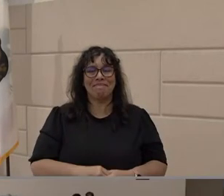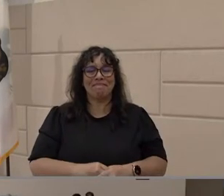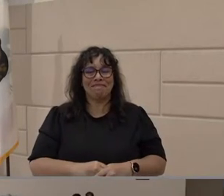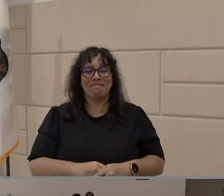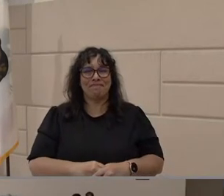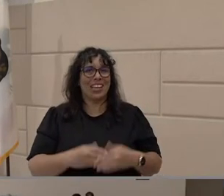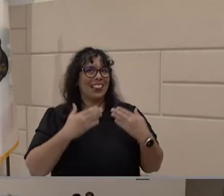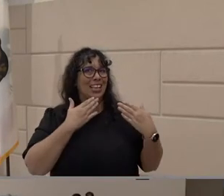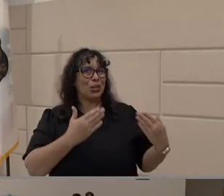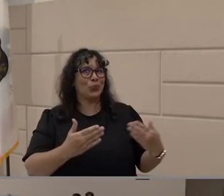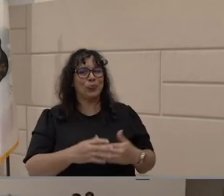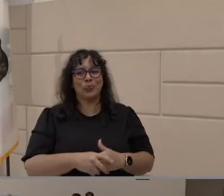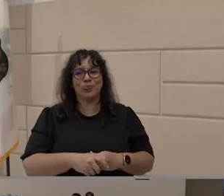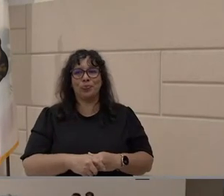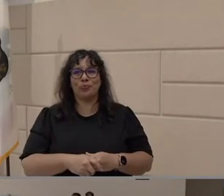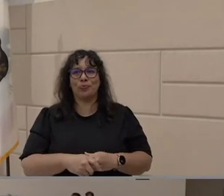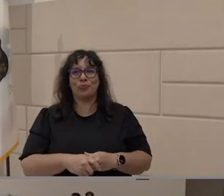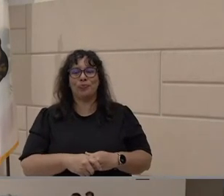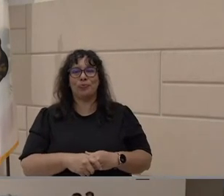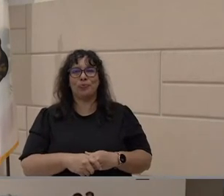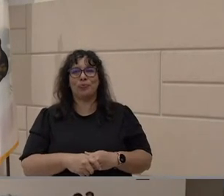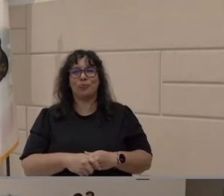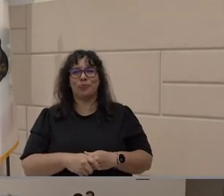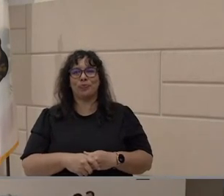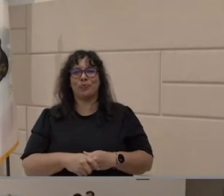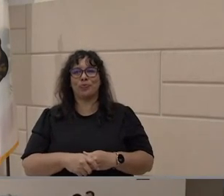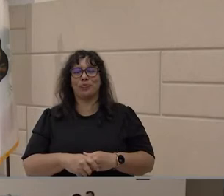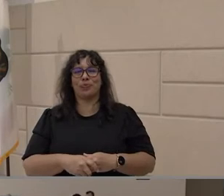ក្រុមទេគឺមិនអាចធ្វើបានជោគជ័យទេ